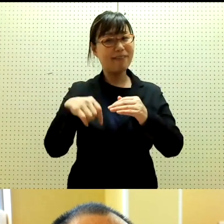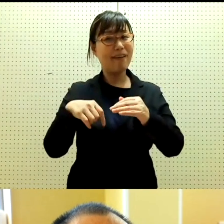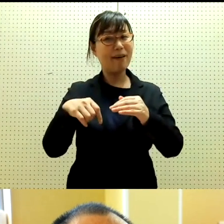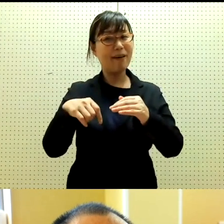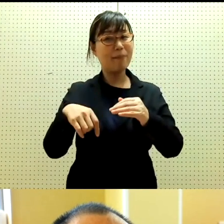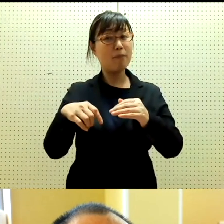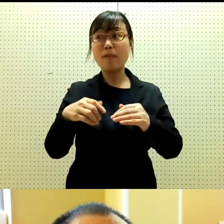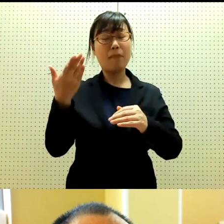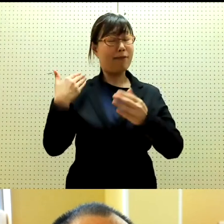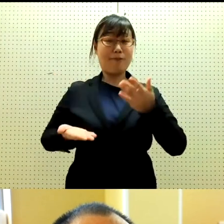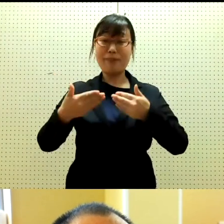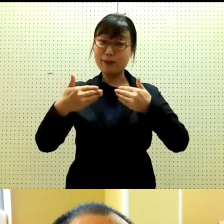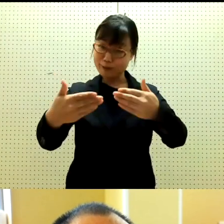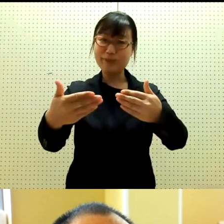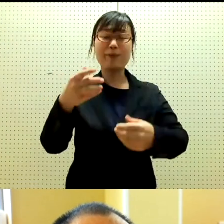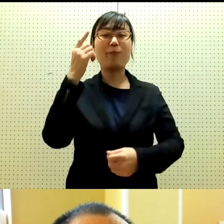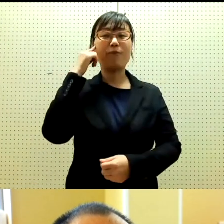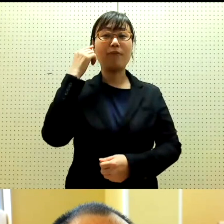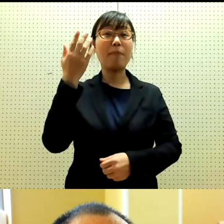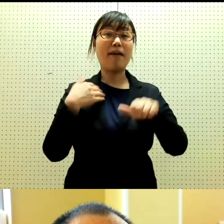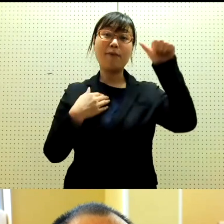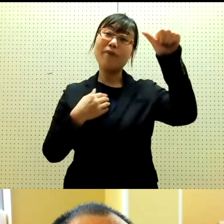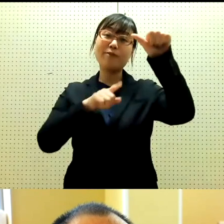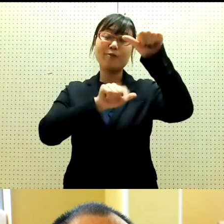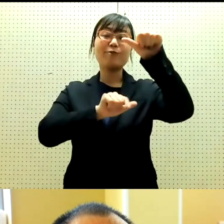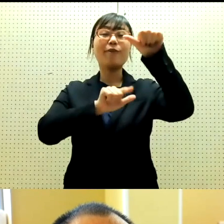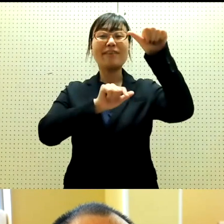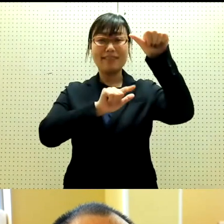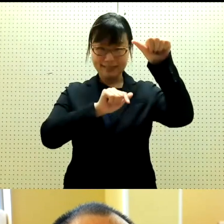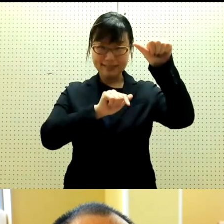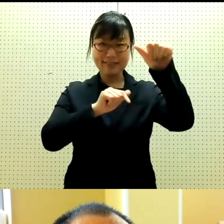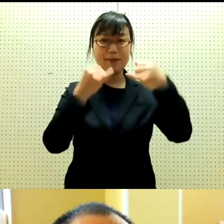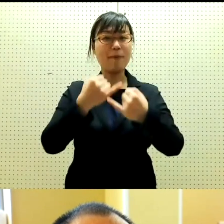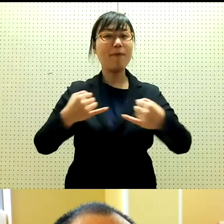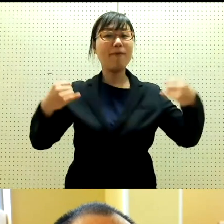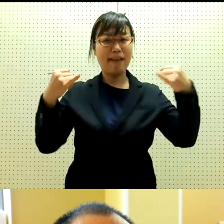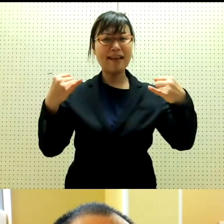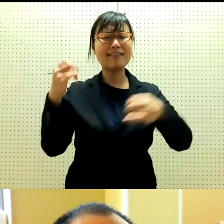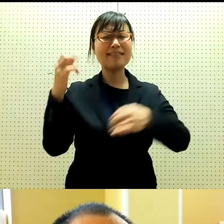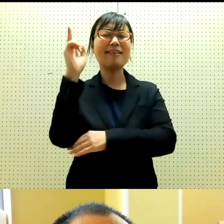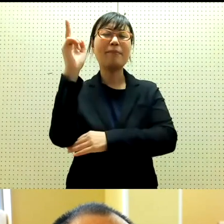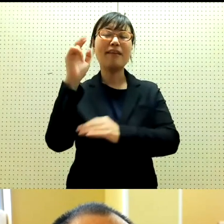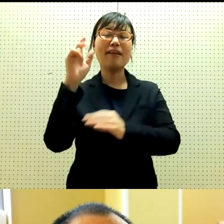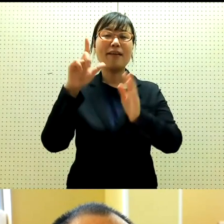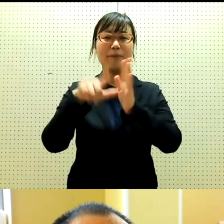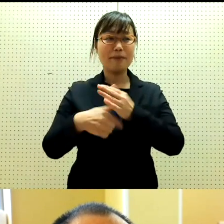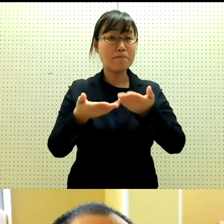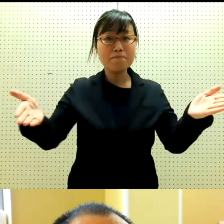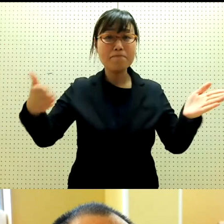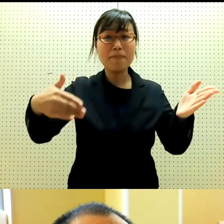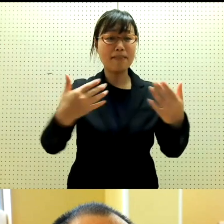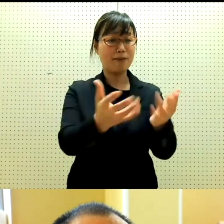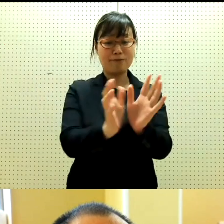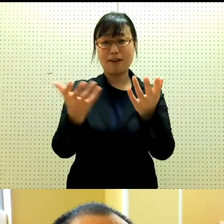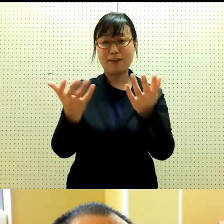ています。で、前に5月の15日にオンラインセミナーをやってきた時はまだまだ配ってないクラスもあってっていうところで、ま